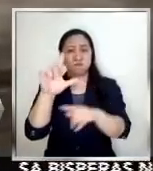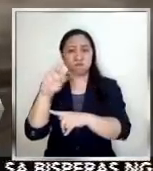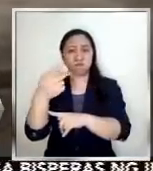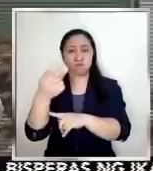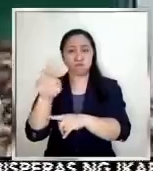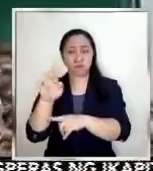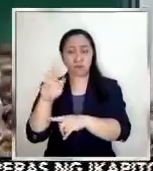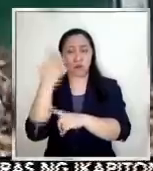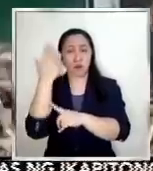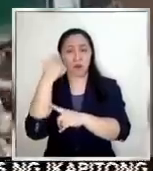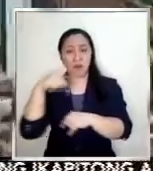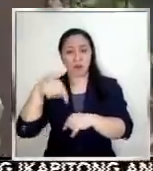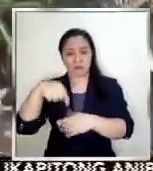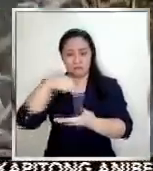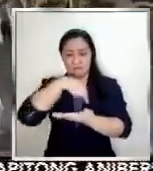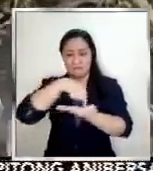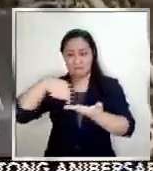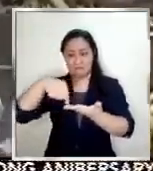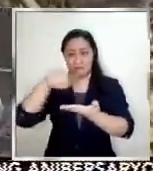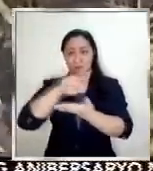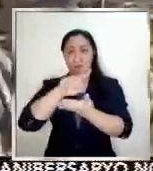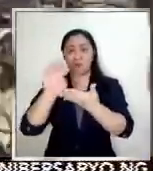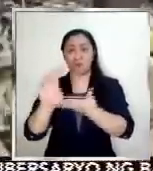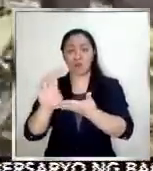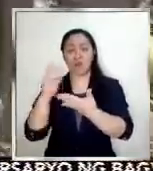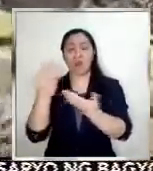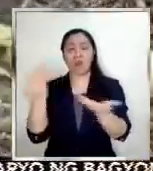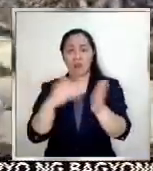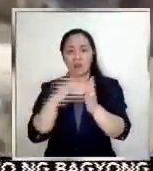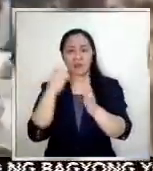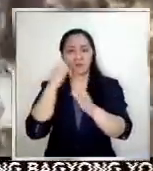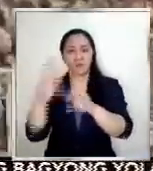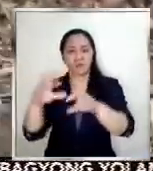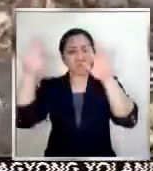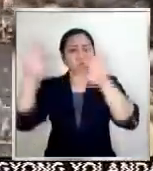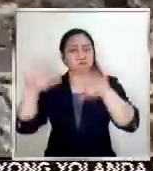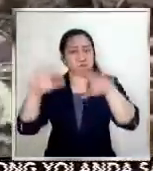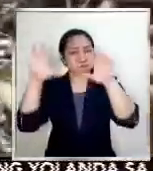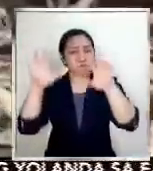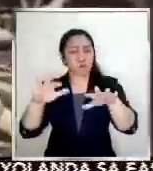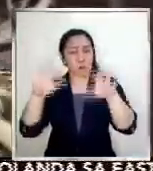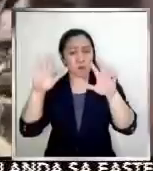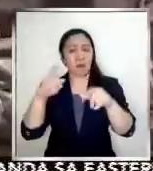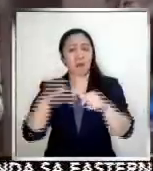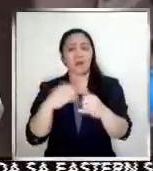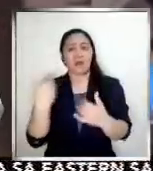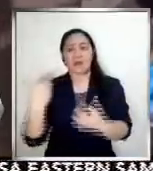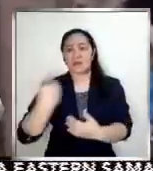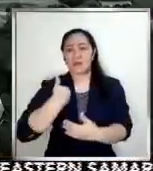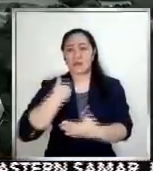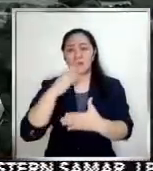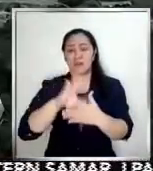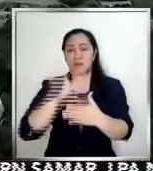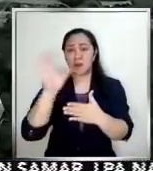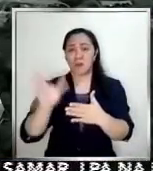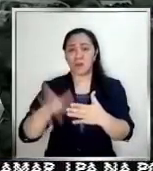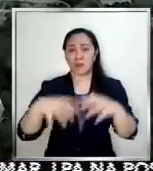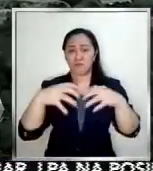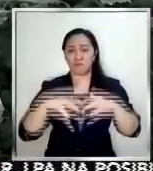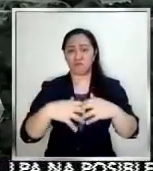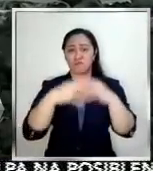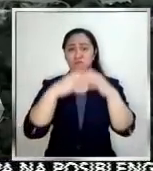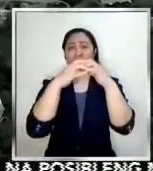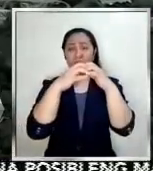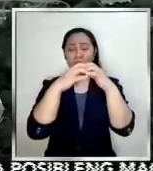panibagong posibleng bagyo. Malaking problema ito, lalo't hindi pa nakakabangon sa hagupit ng Super Typhoon Rolly ang Albay. Bukod sa baha